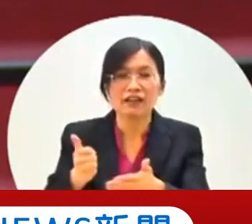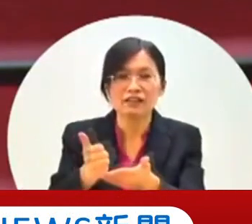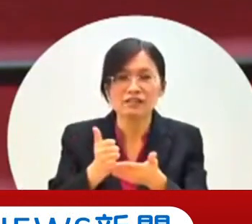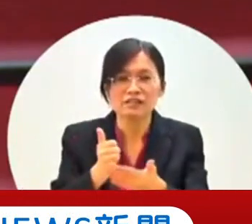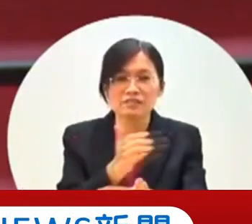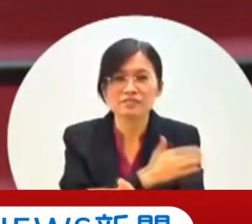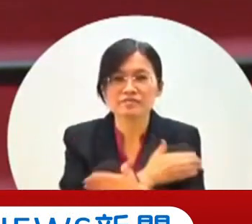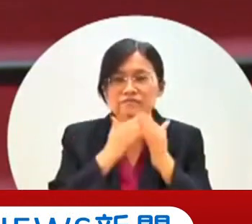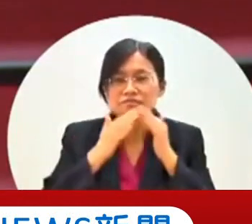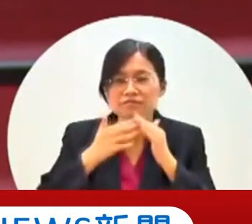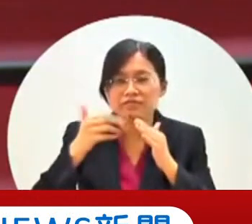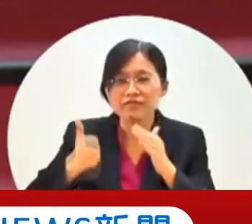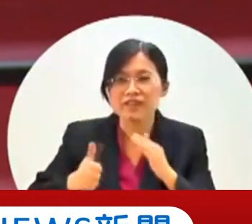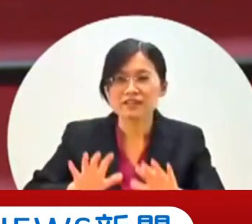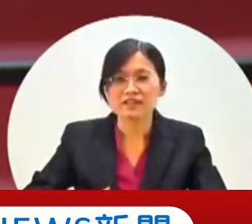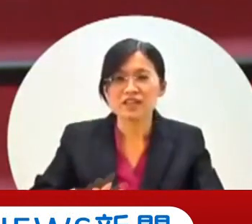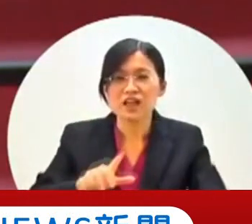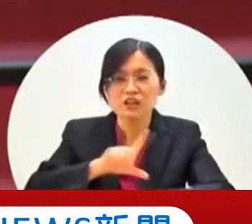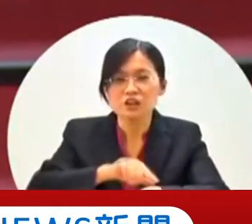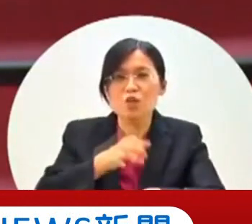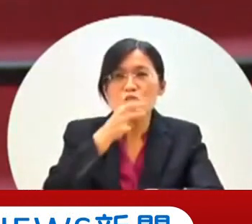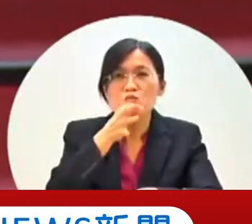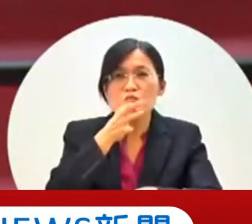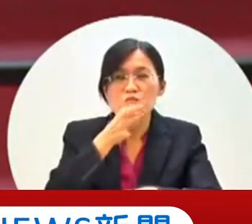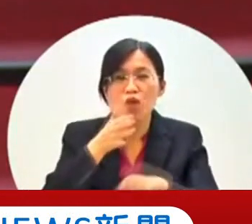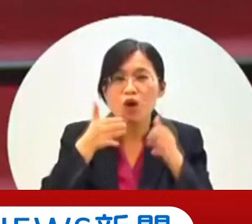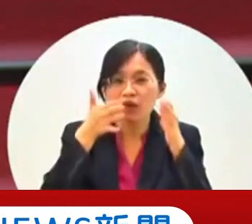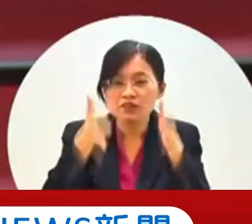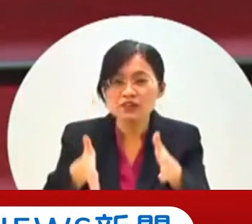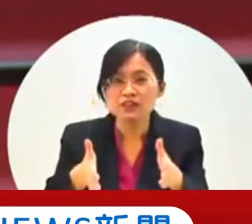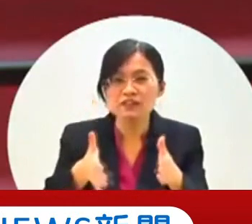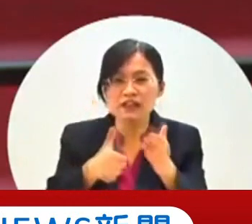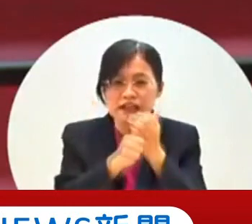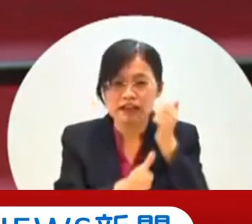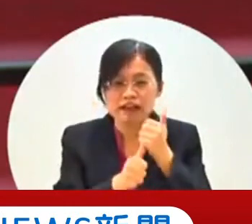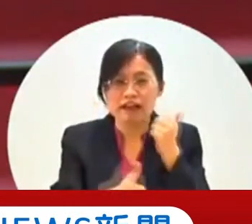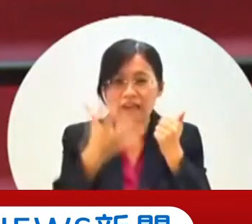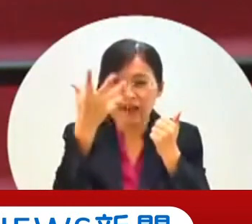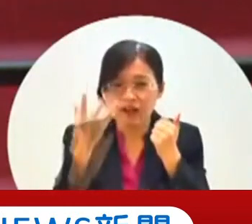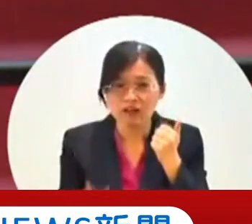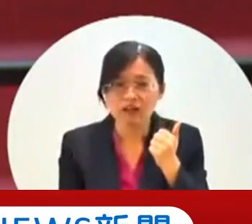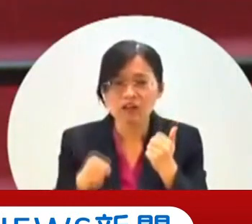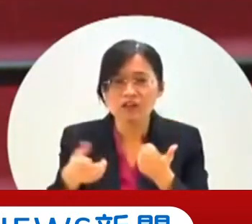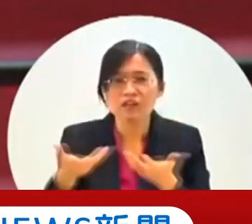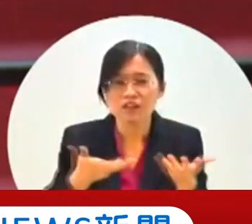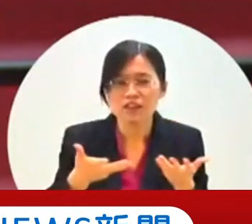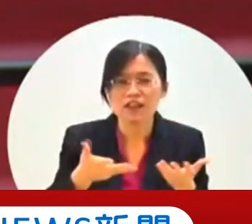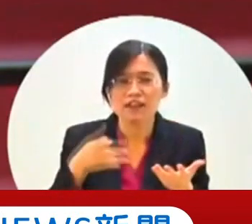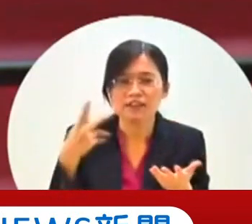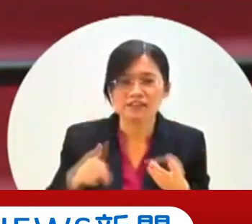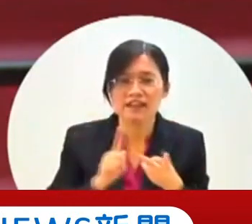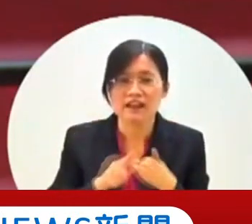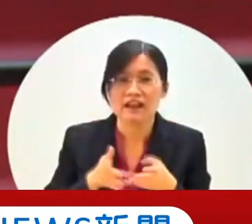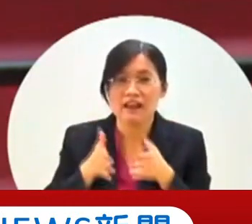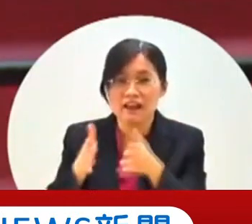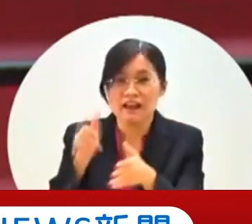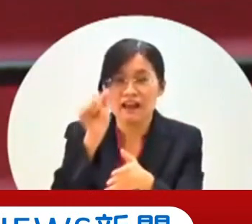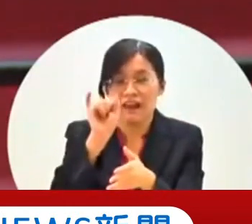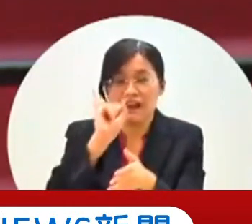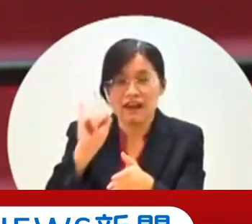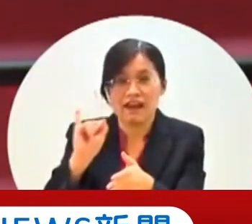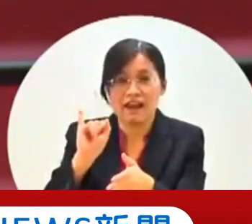间充分，可不可以请您针对少子化的问题，还有 AI 人工智慧